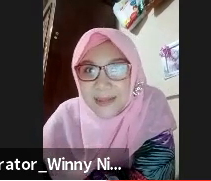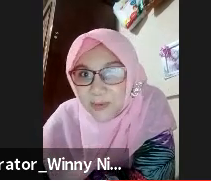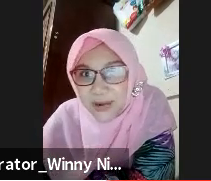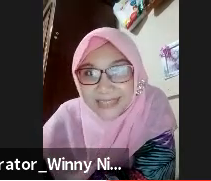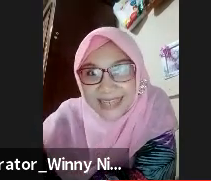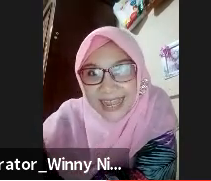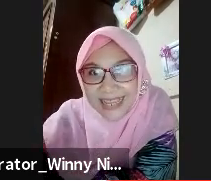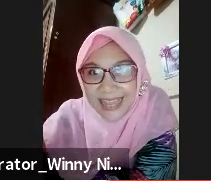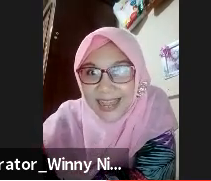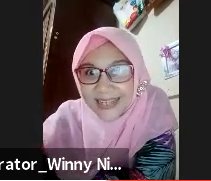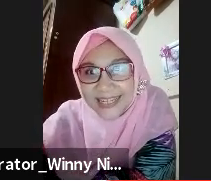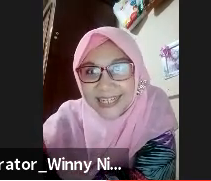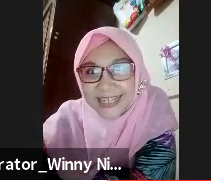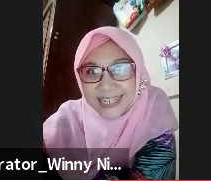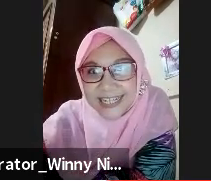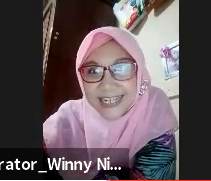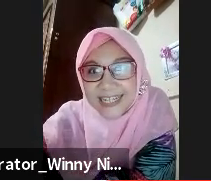Kita mulai saja ya.